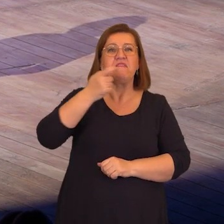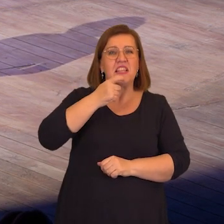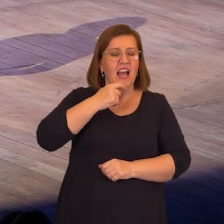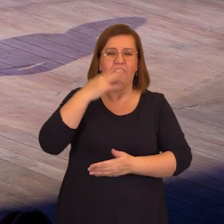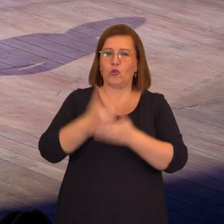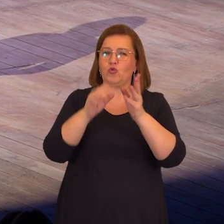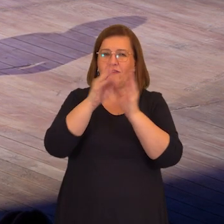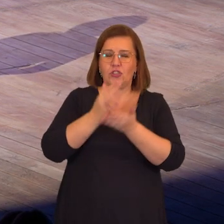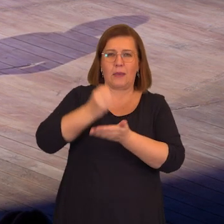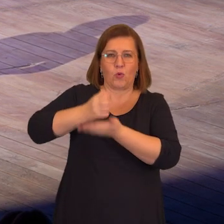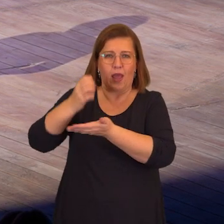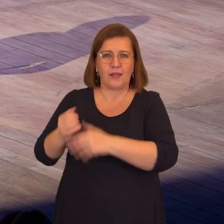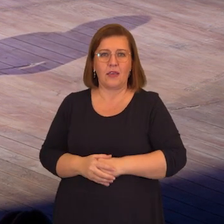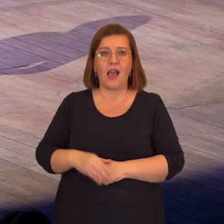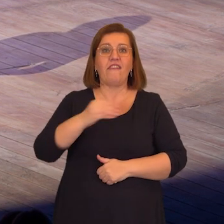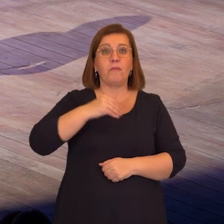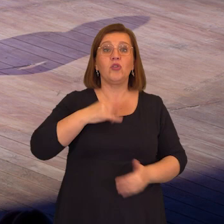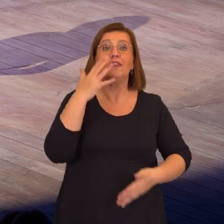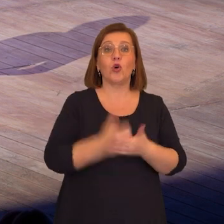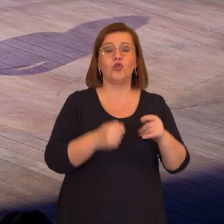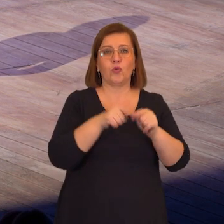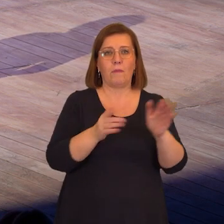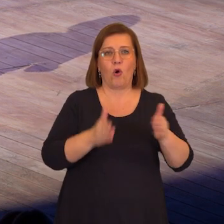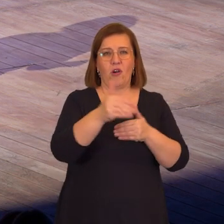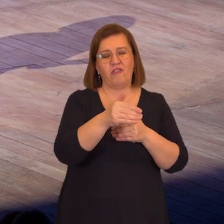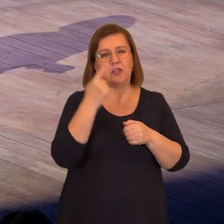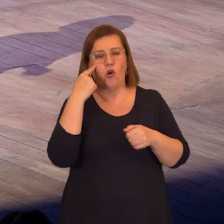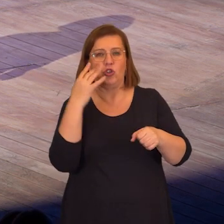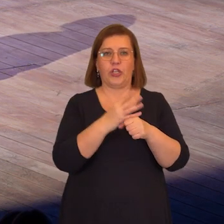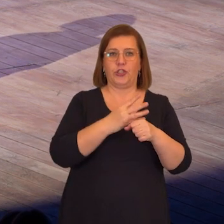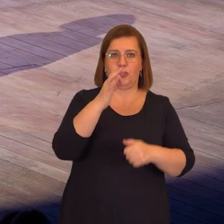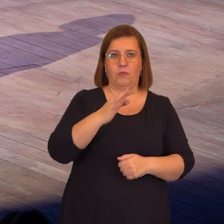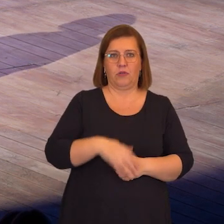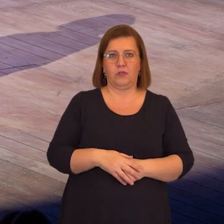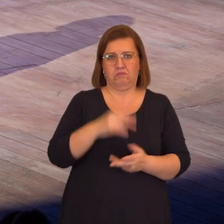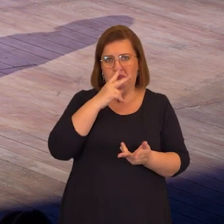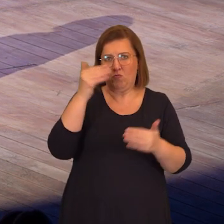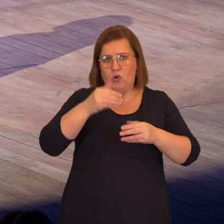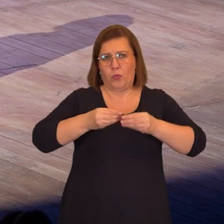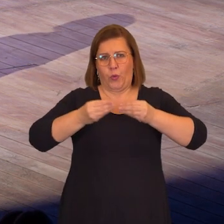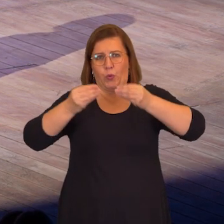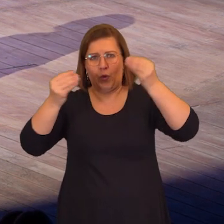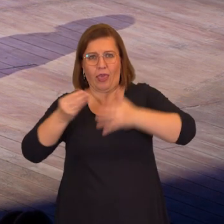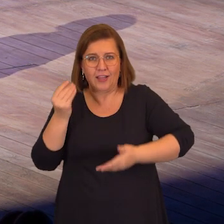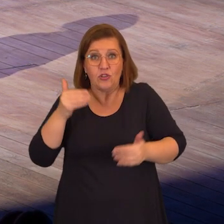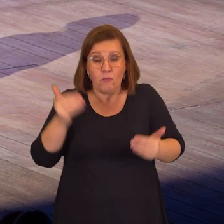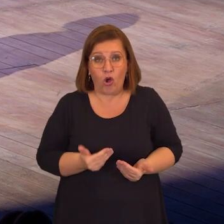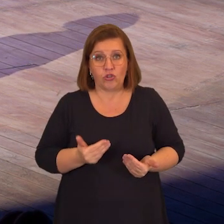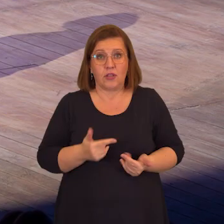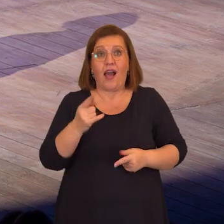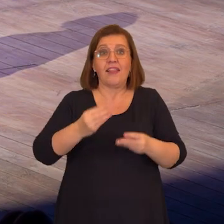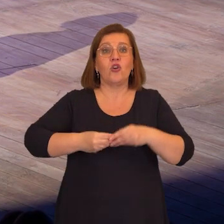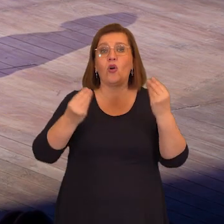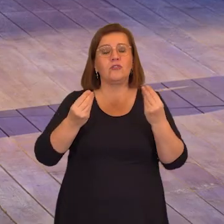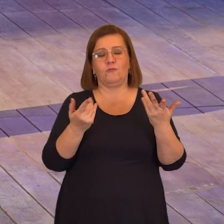recyklingujemy opakowania. Nasz recykling jest na poziomie 40%. Także widzicie, że mamy pole do rozwoju, który zależy od każdego